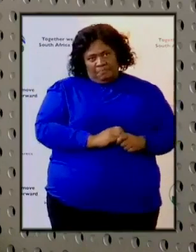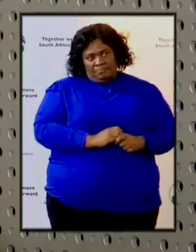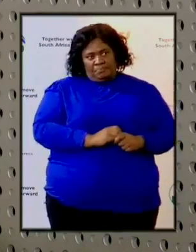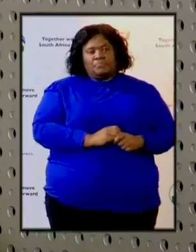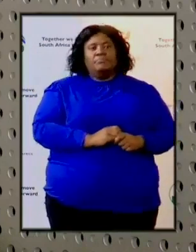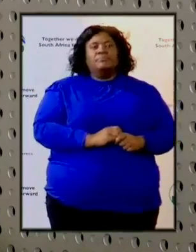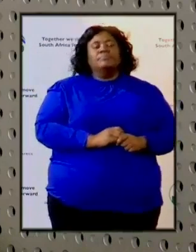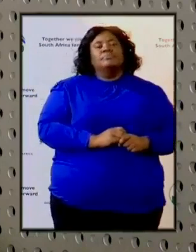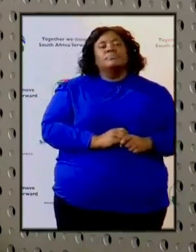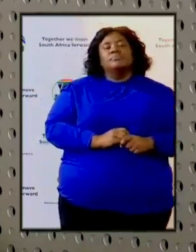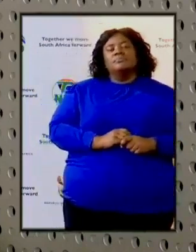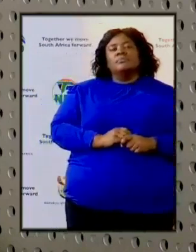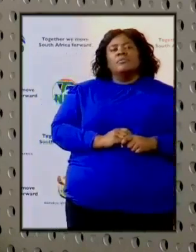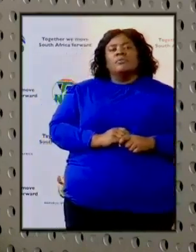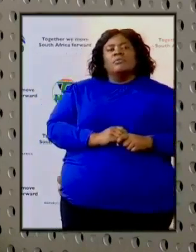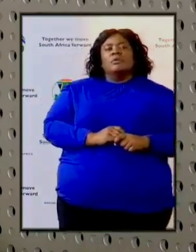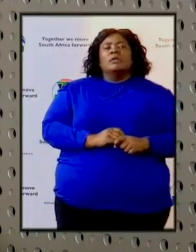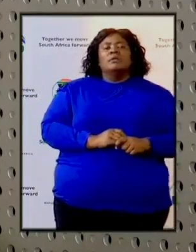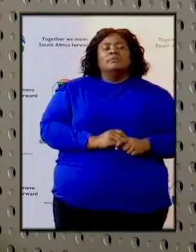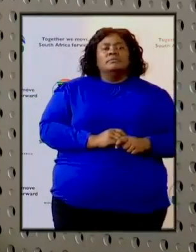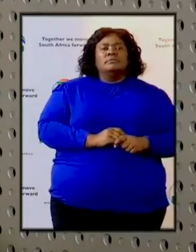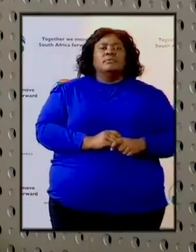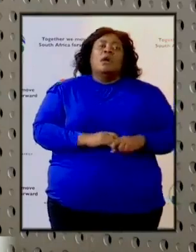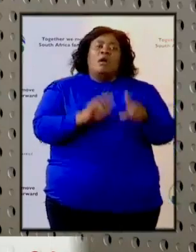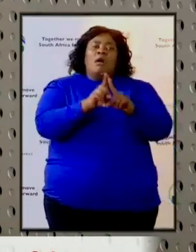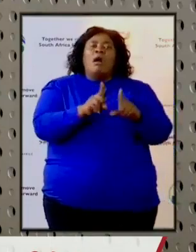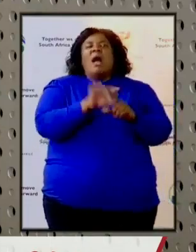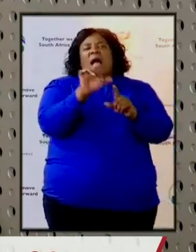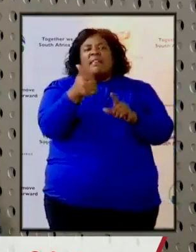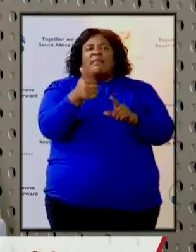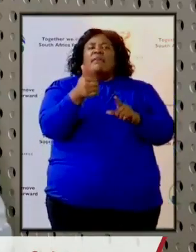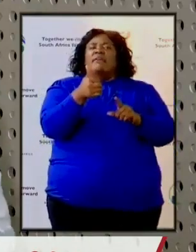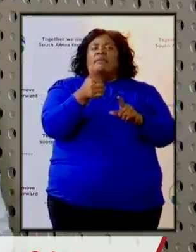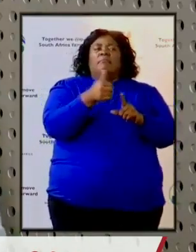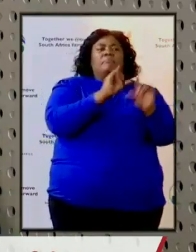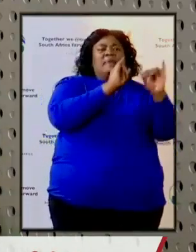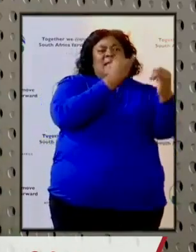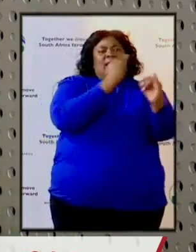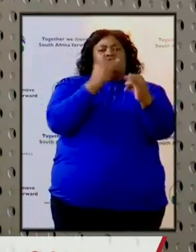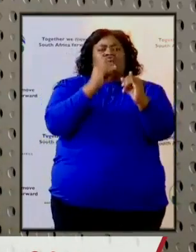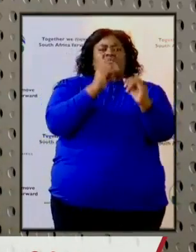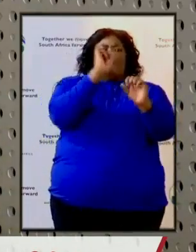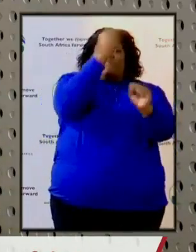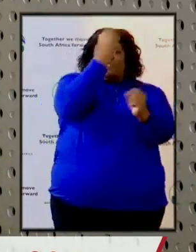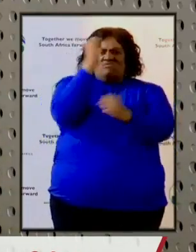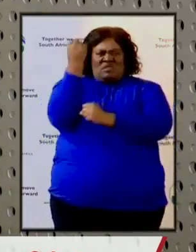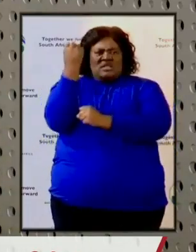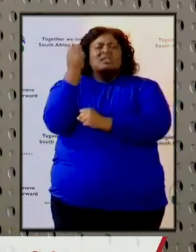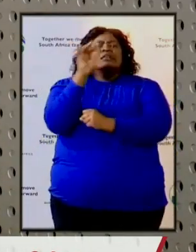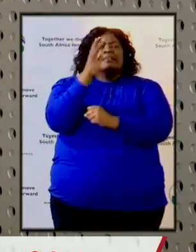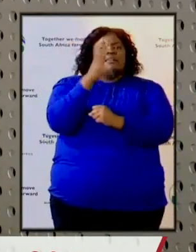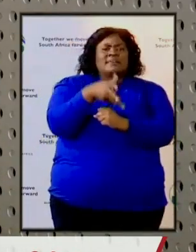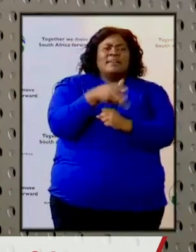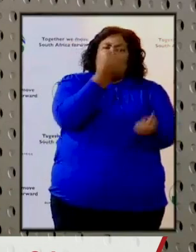kuzovulwa ke futhi ke izimboni kodwa zakwethu bakhona angizusho kakhulu